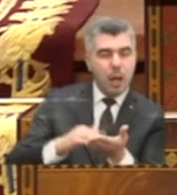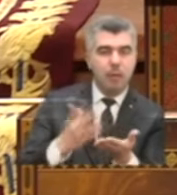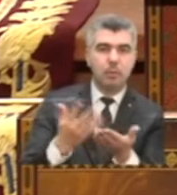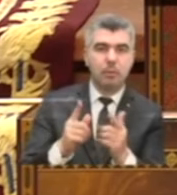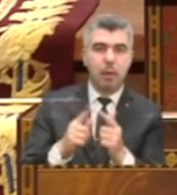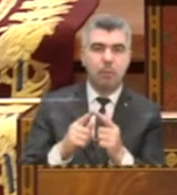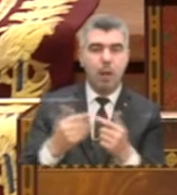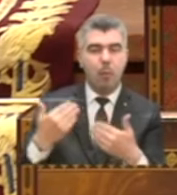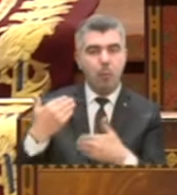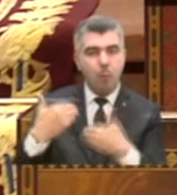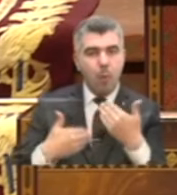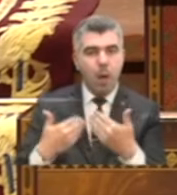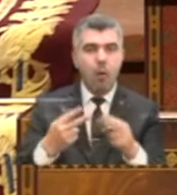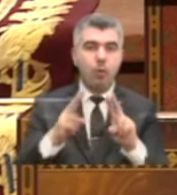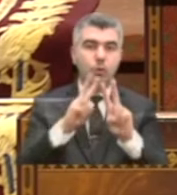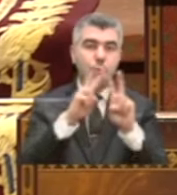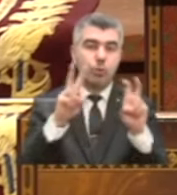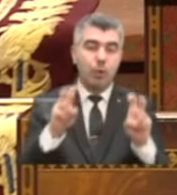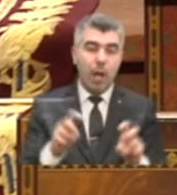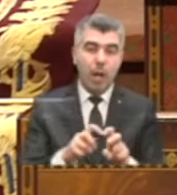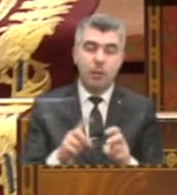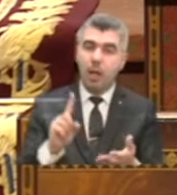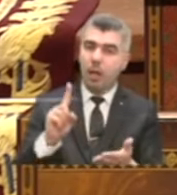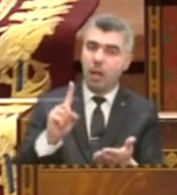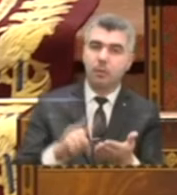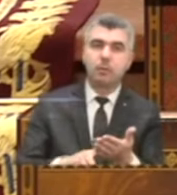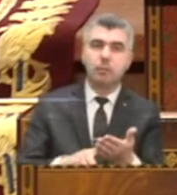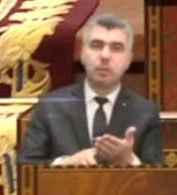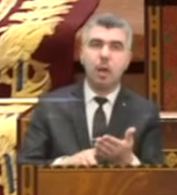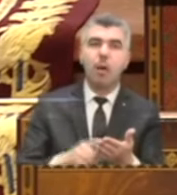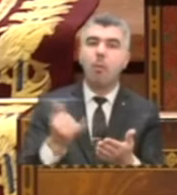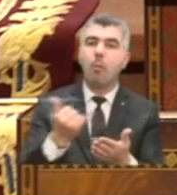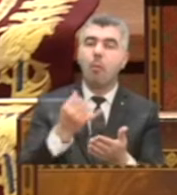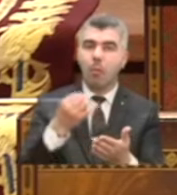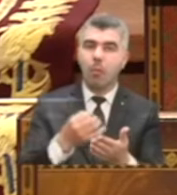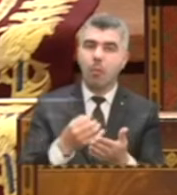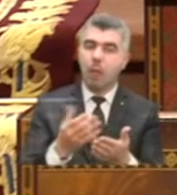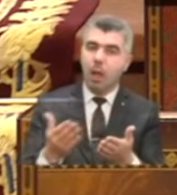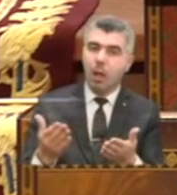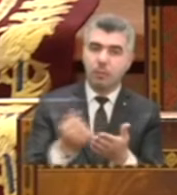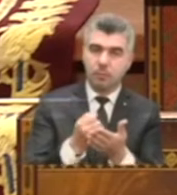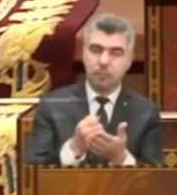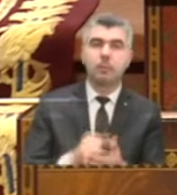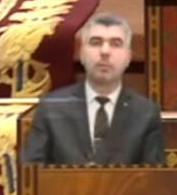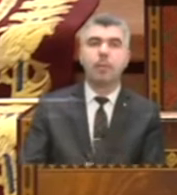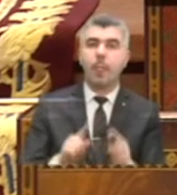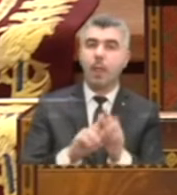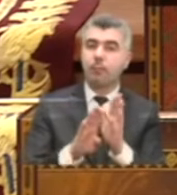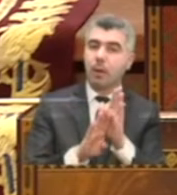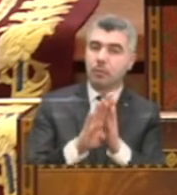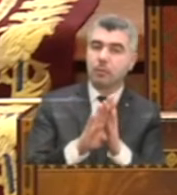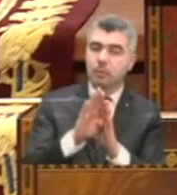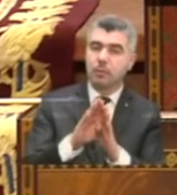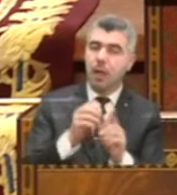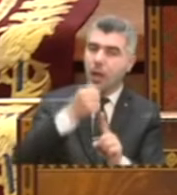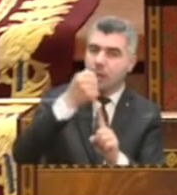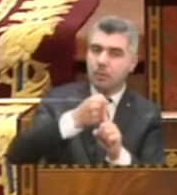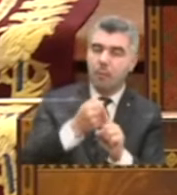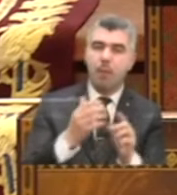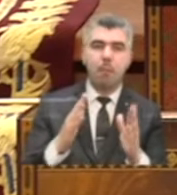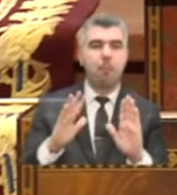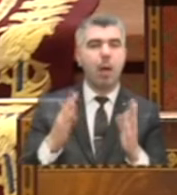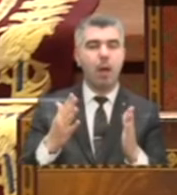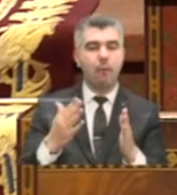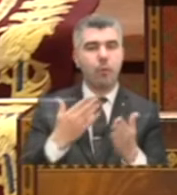والامتيازات اللي كان عند الشهاده، باش ممكن اننا نرتقيوا من هذه الفئه. وحنا بطبيعه الحال كنتملوا العمل ديالكم،